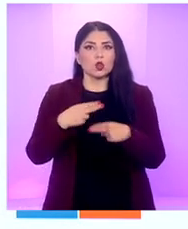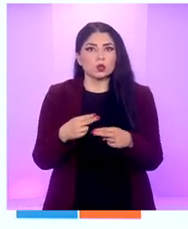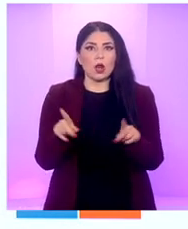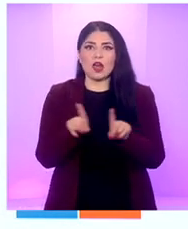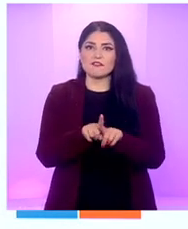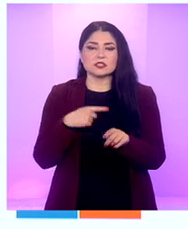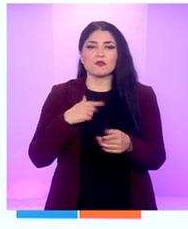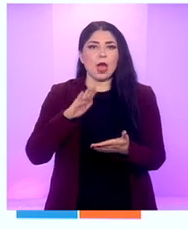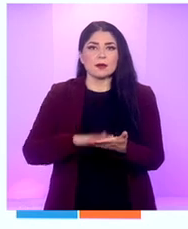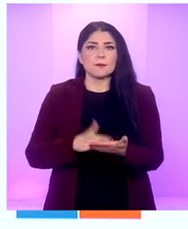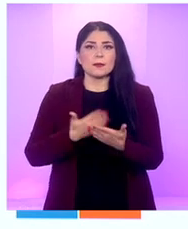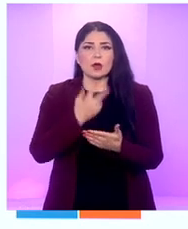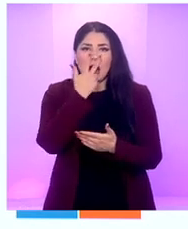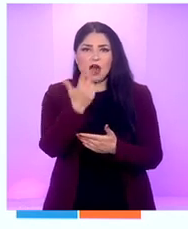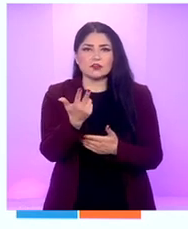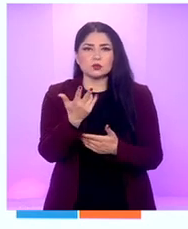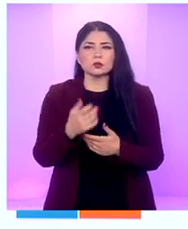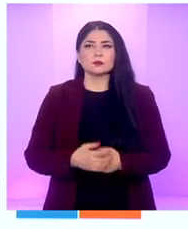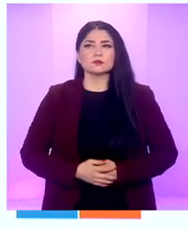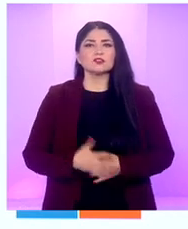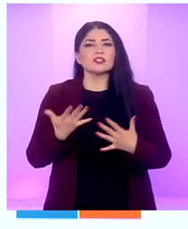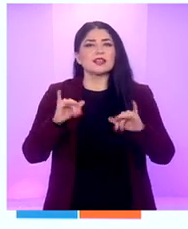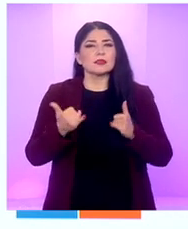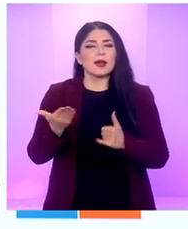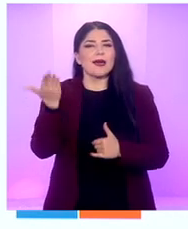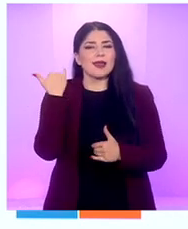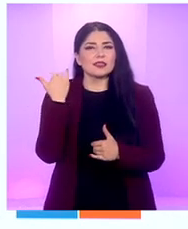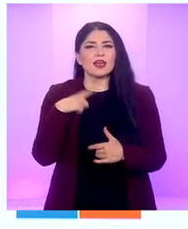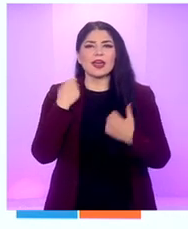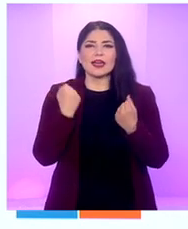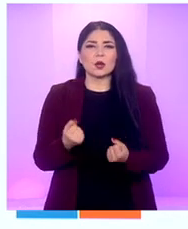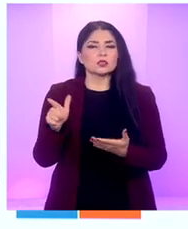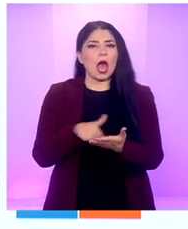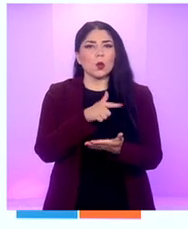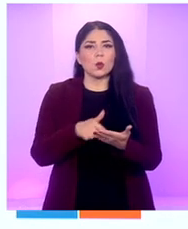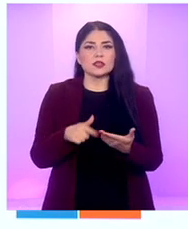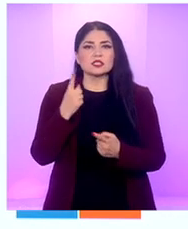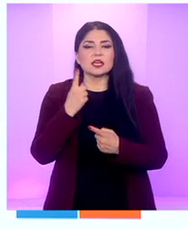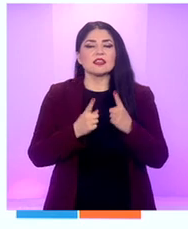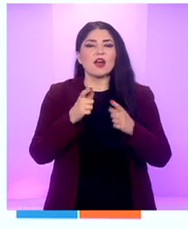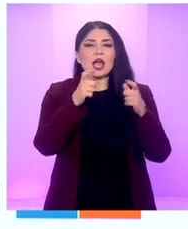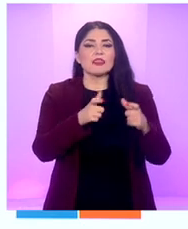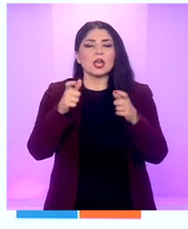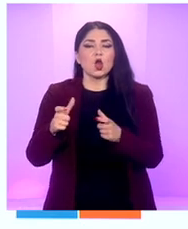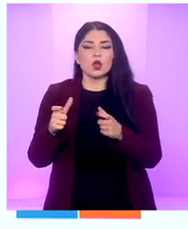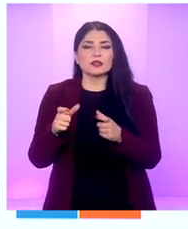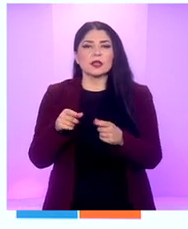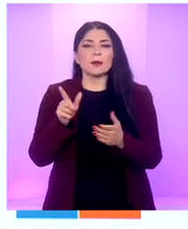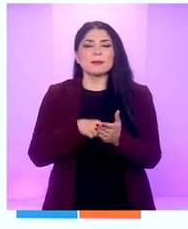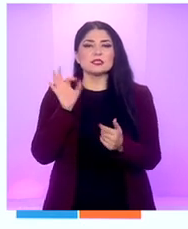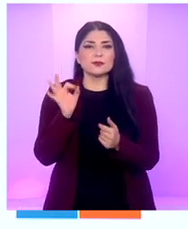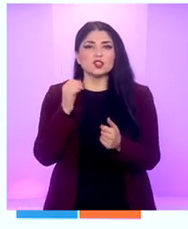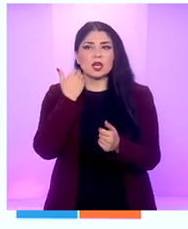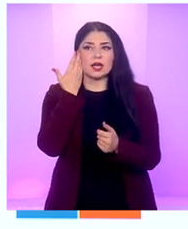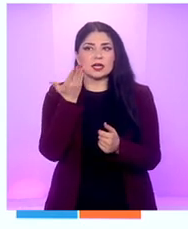acesta Pentru că vedem și avem experiența mare a legislaturii trecute cât de greu sunt eliminate în diverse categorii de pensii speciale în momentul în